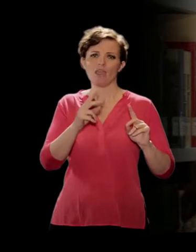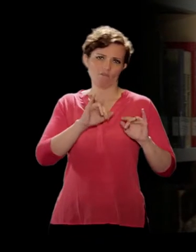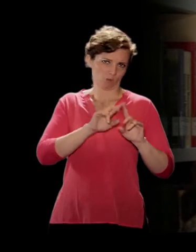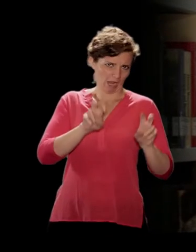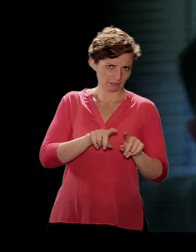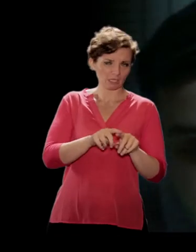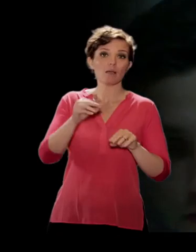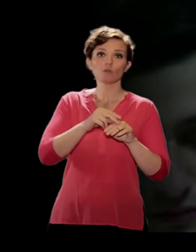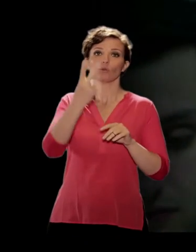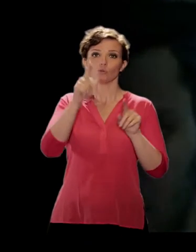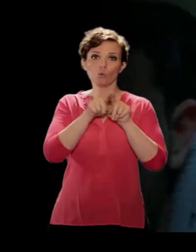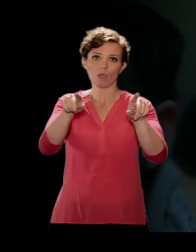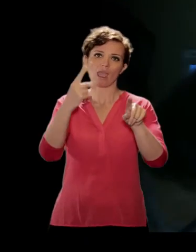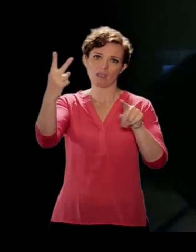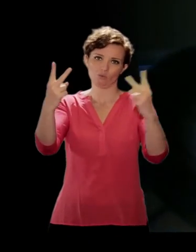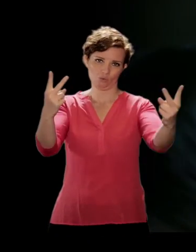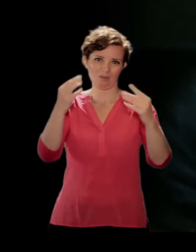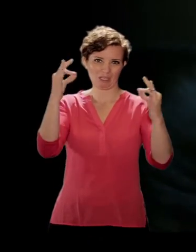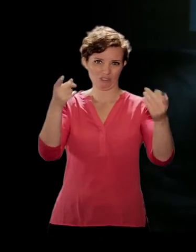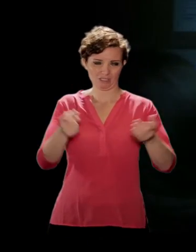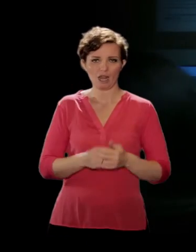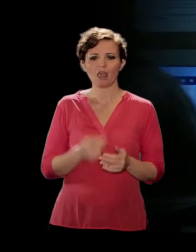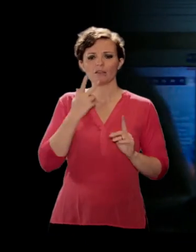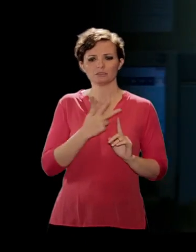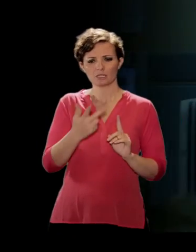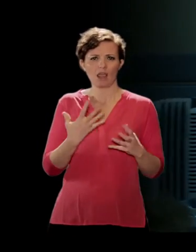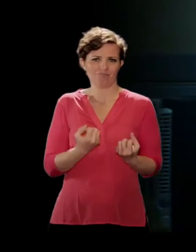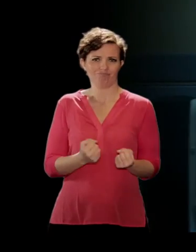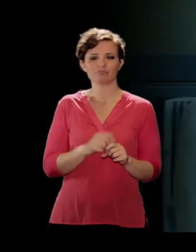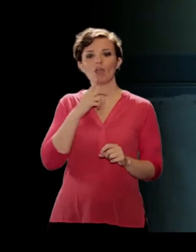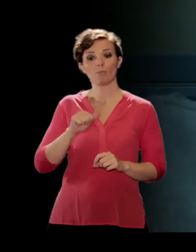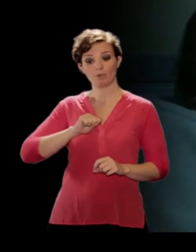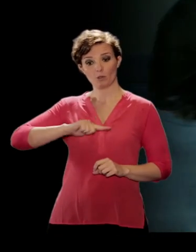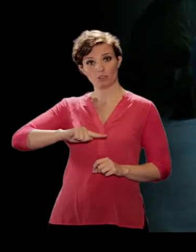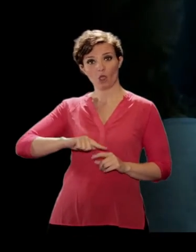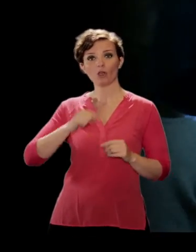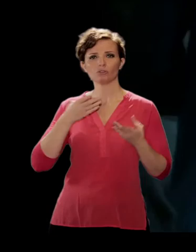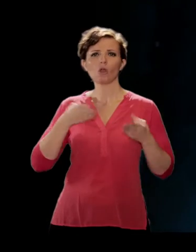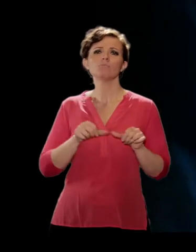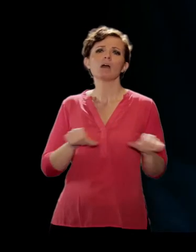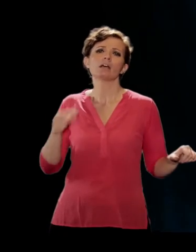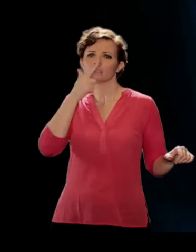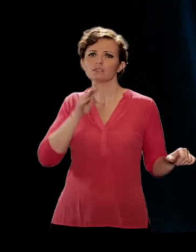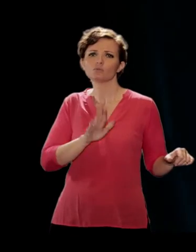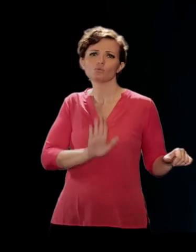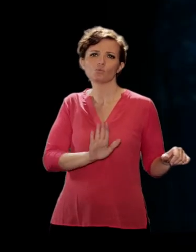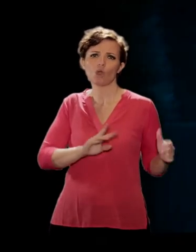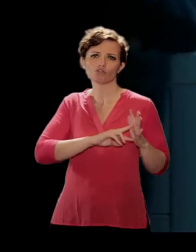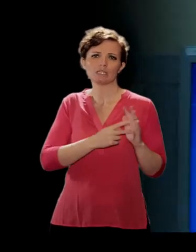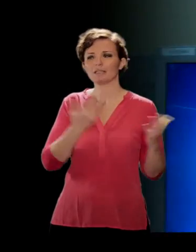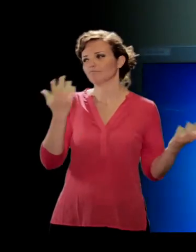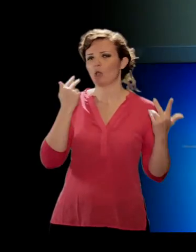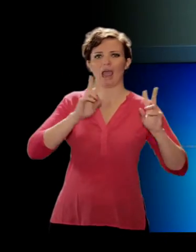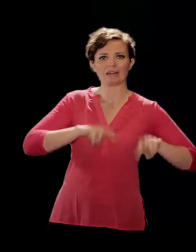laurea magistrale. Molto sinteticamente, il corso di laurea triennale prevede i primi due anni dei corsi di base tipici dell'ingegneria